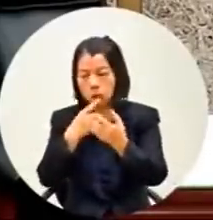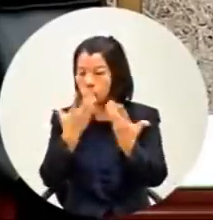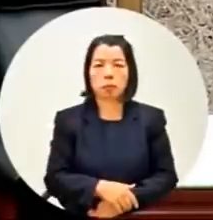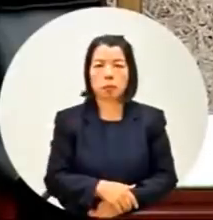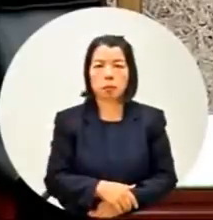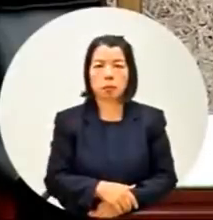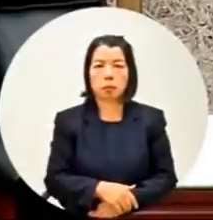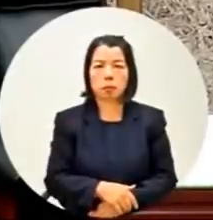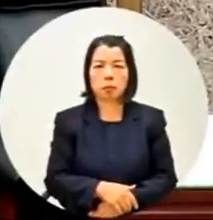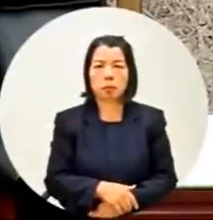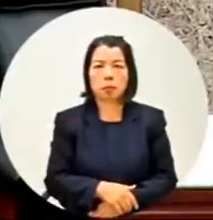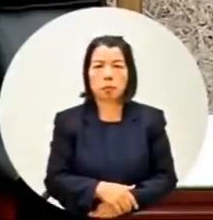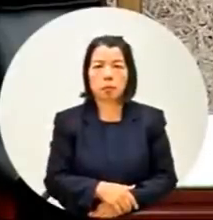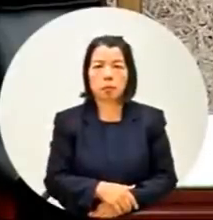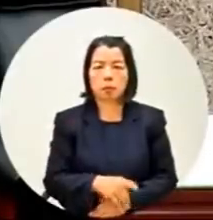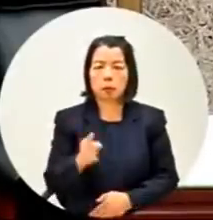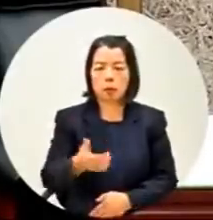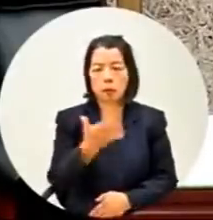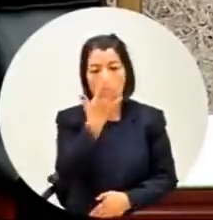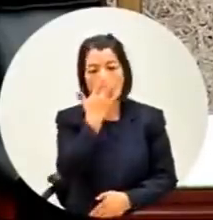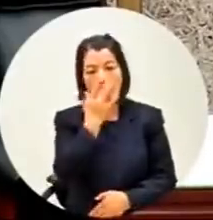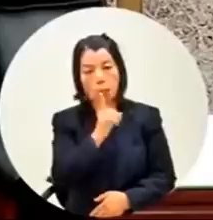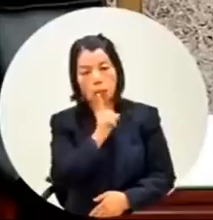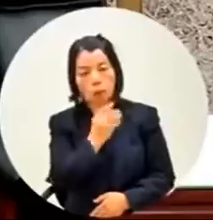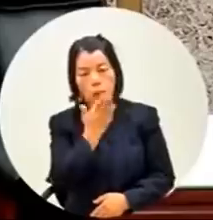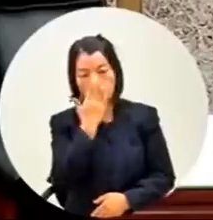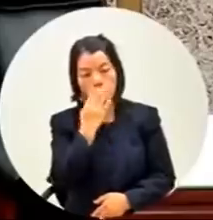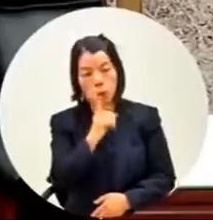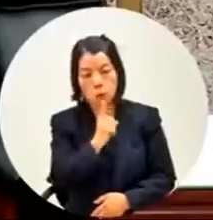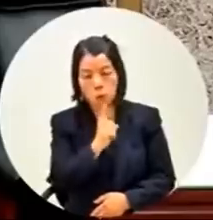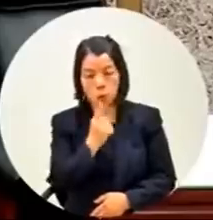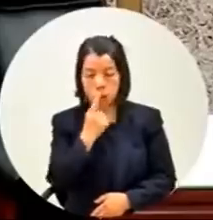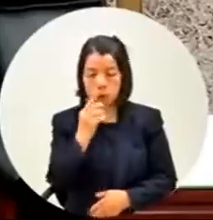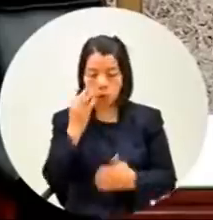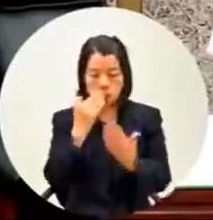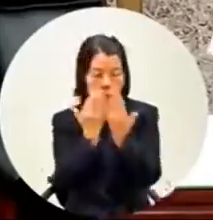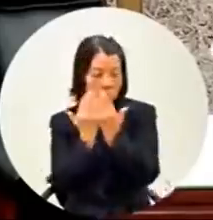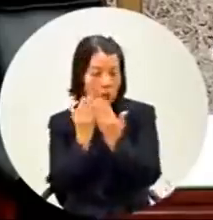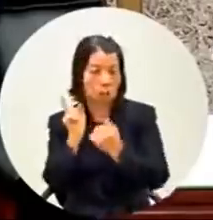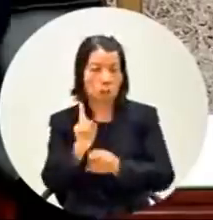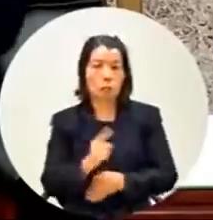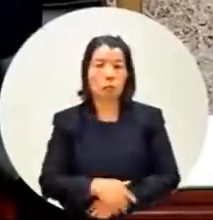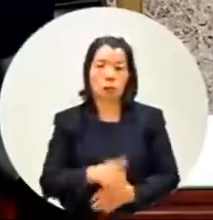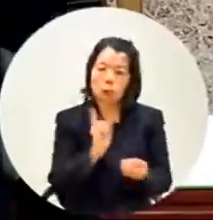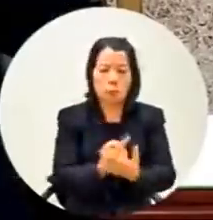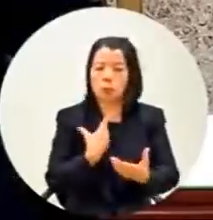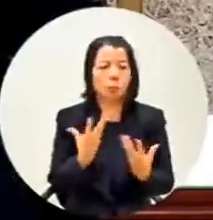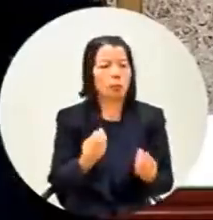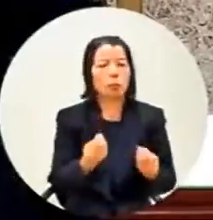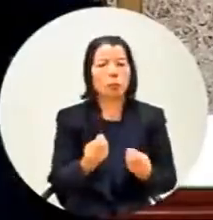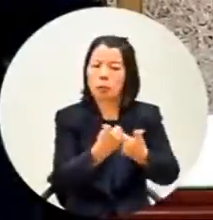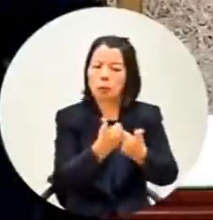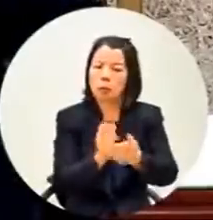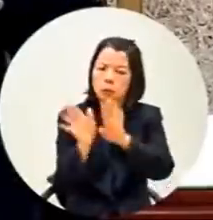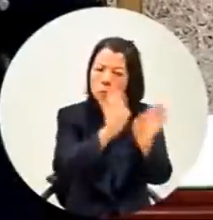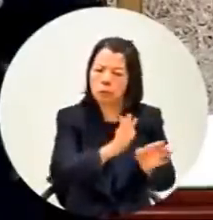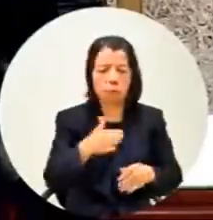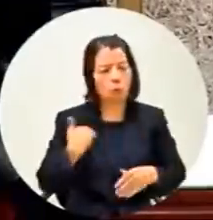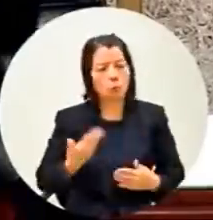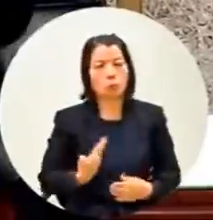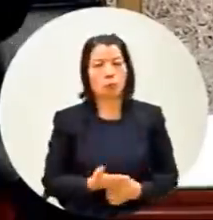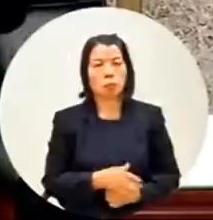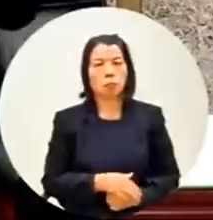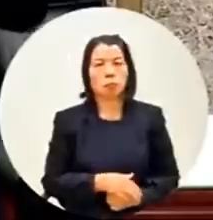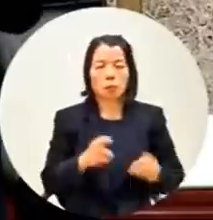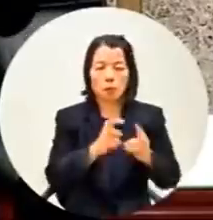都不知道，你是不敢讲还是在逃避？ 没有，因为我没有在会场，我不知道整个开会的过程。 杨市长，这么重